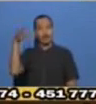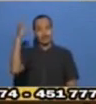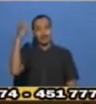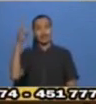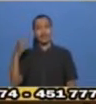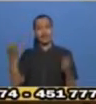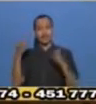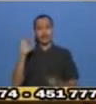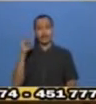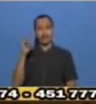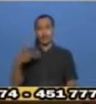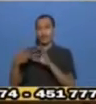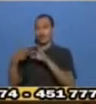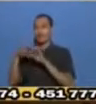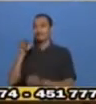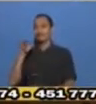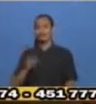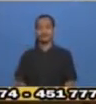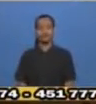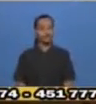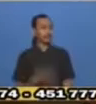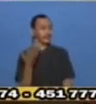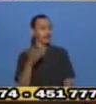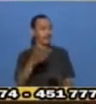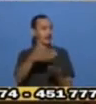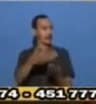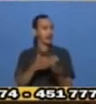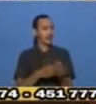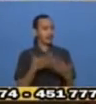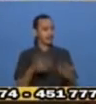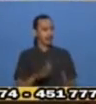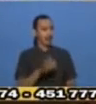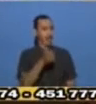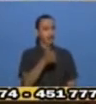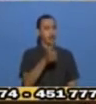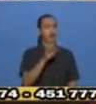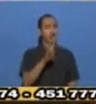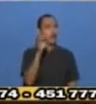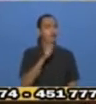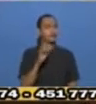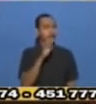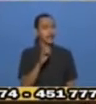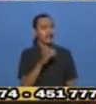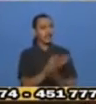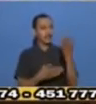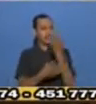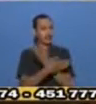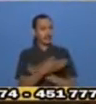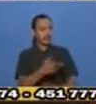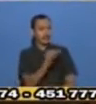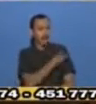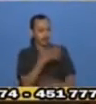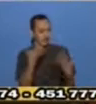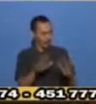Zoom. Saya ke Bu Nuning dulu nih, Bu Nuning, kalau tadi sudah ada beberapa data, 62% ya kurang lebihnya teman-teman disabilitas yang